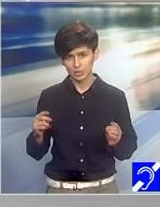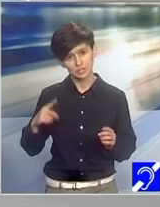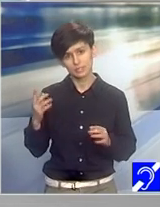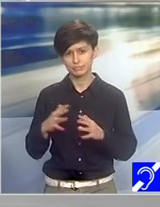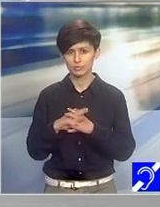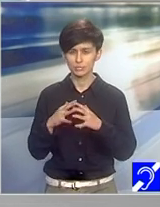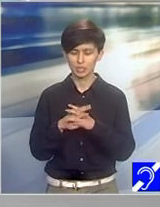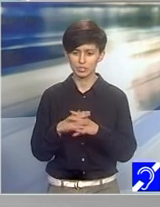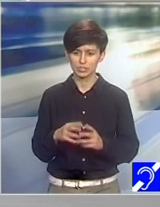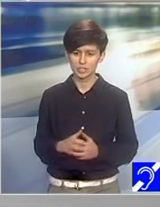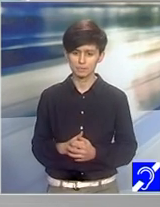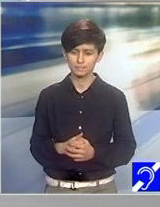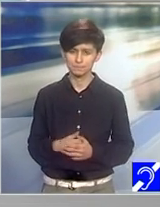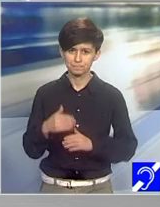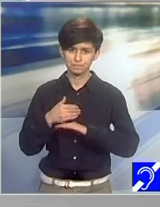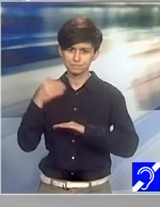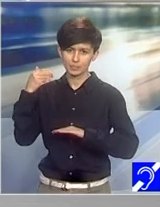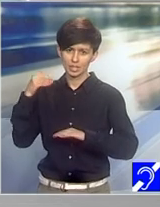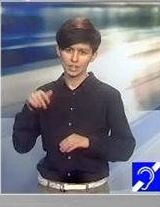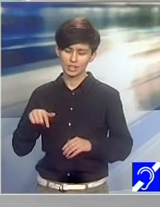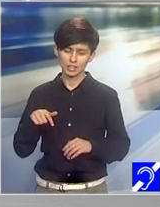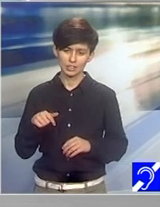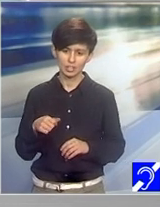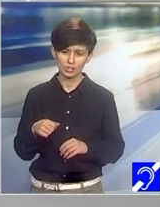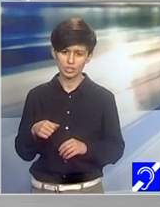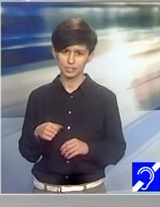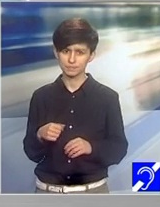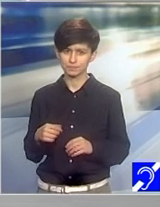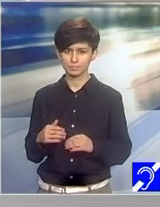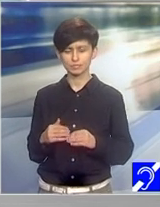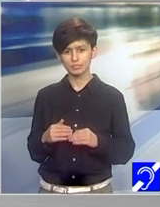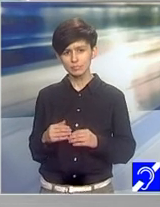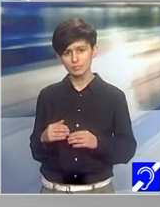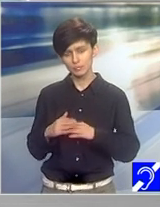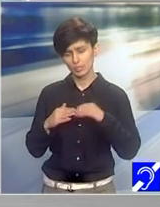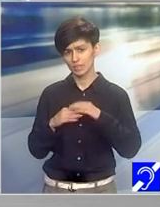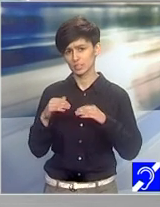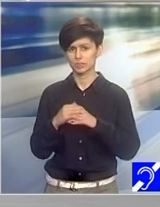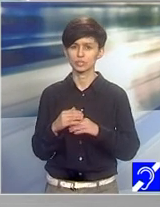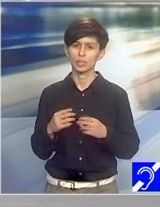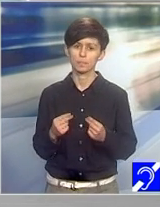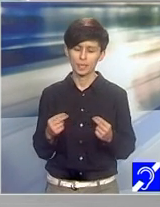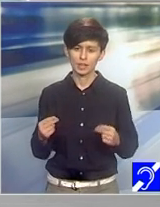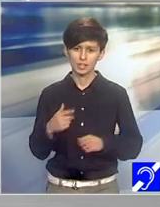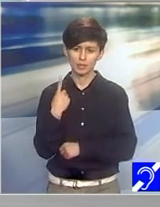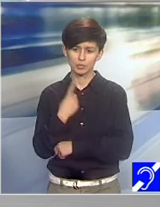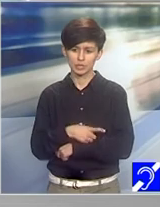Ori, în fața lor se ridicau diverse obstacole care trebuiau